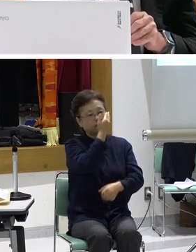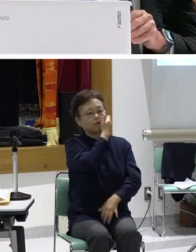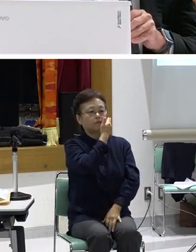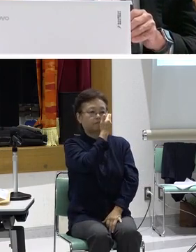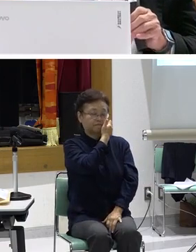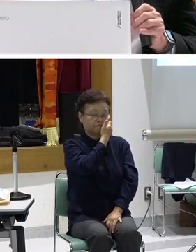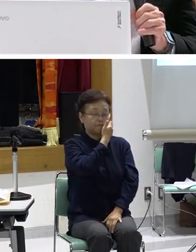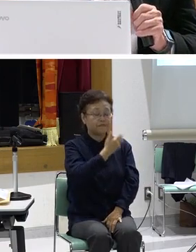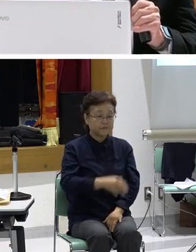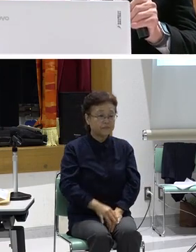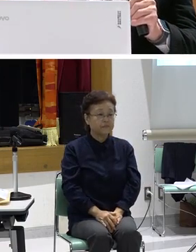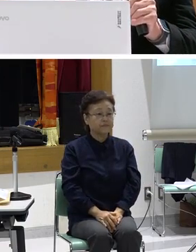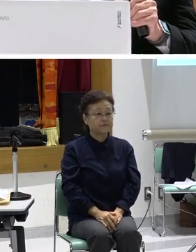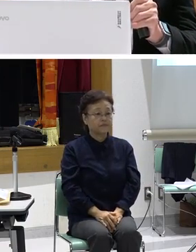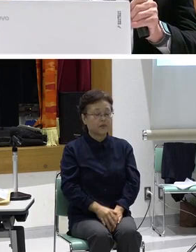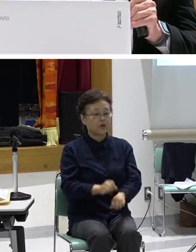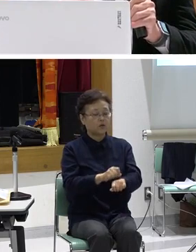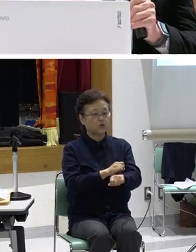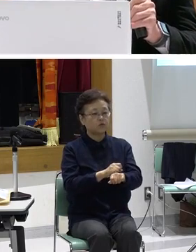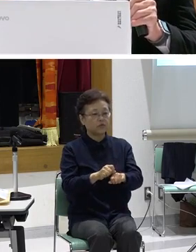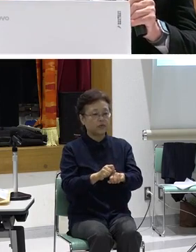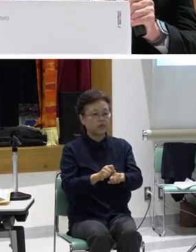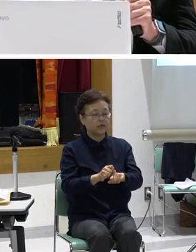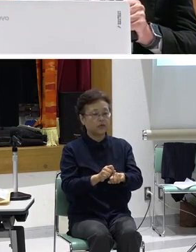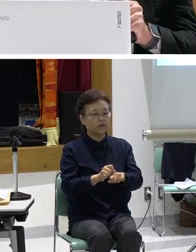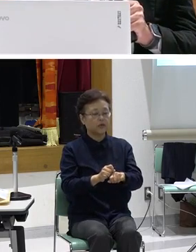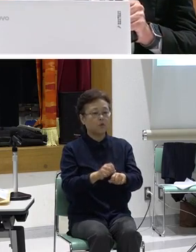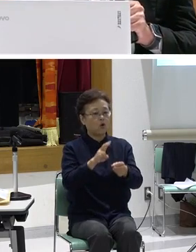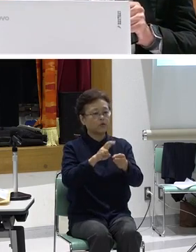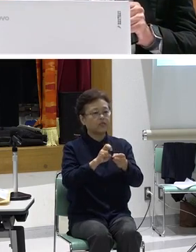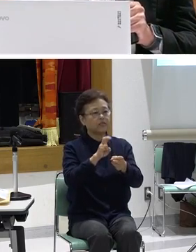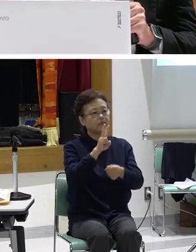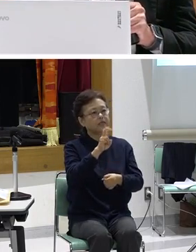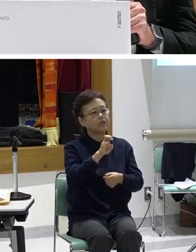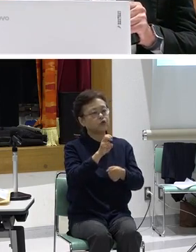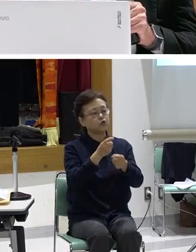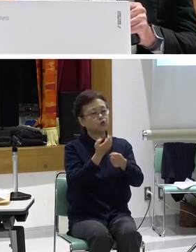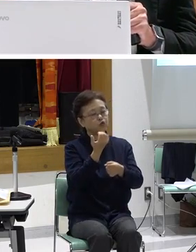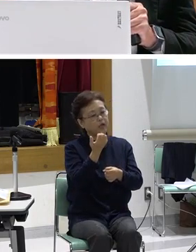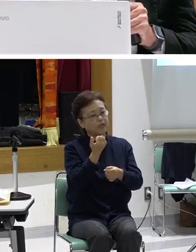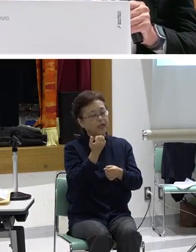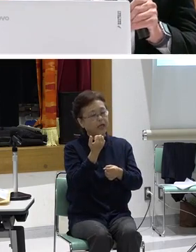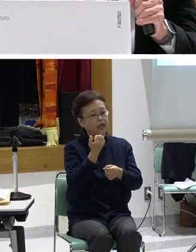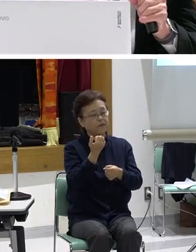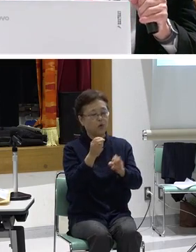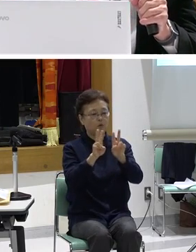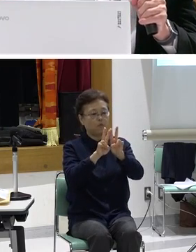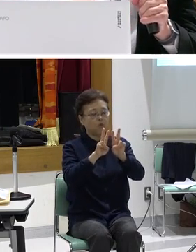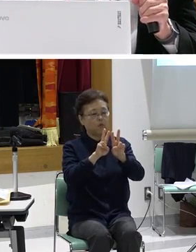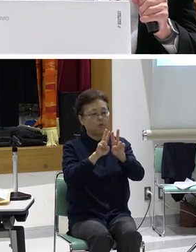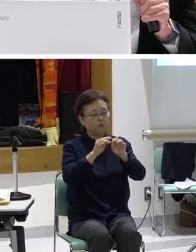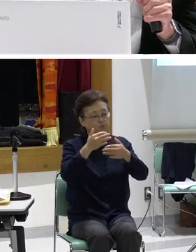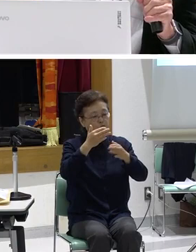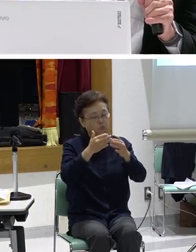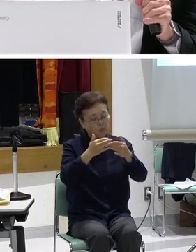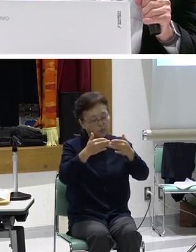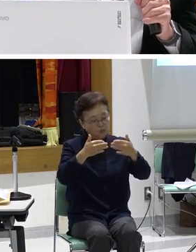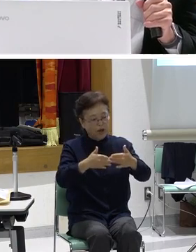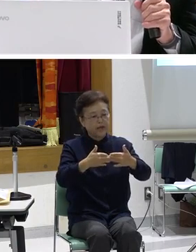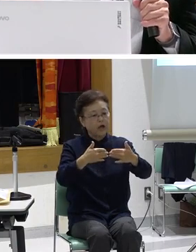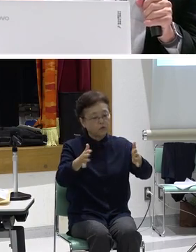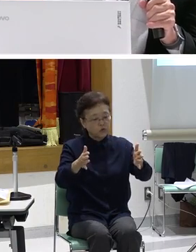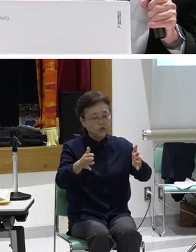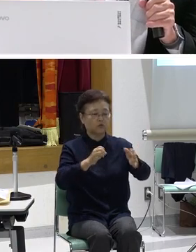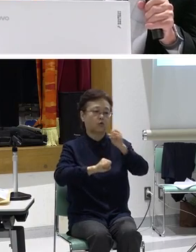。で、特にもう二十数年バリアフリーの取り組みがある中で言うと、今まではそういう意味で基準